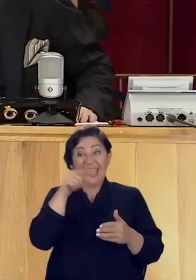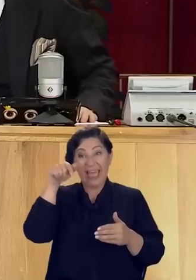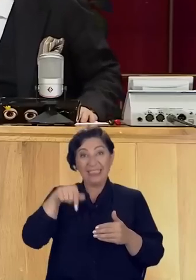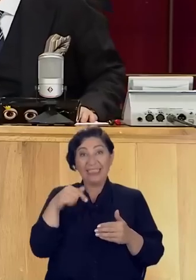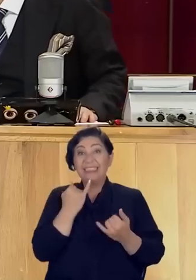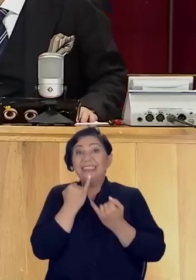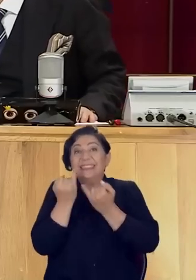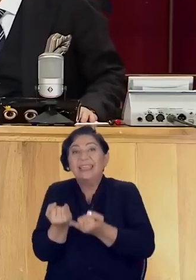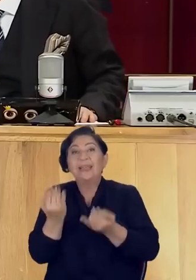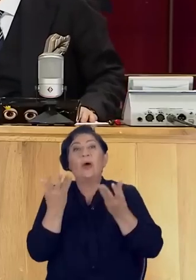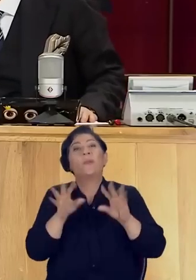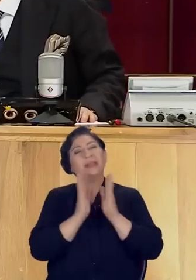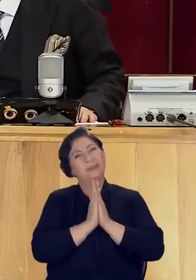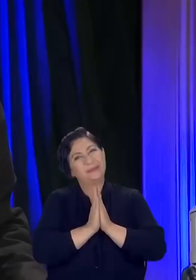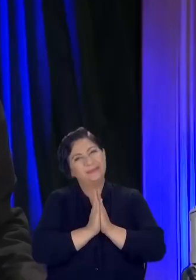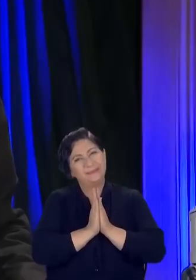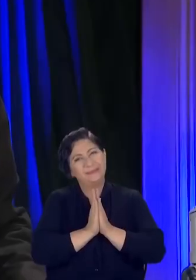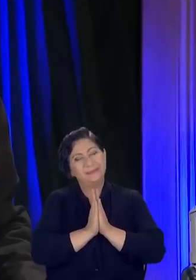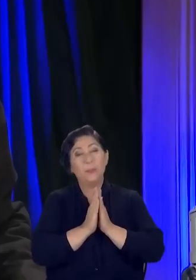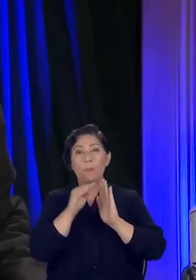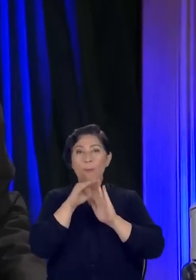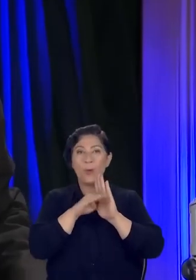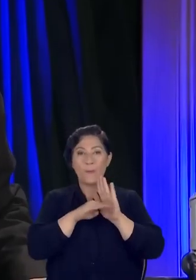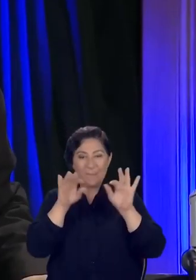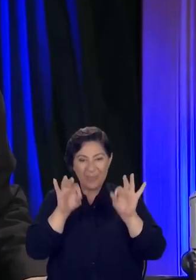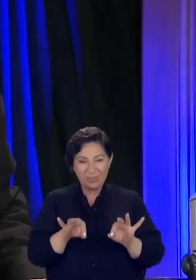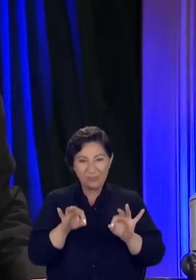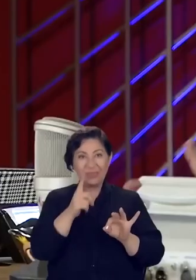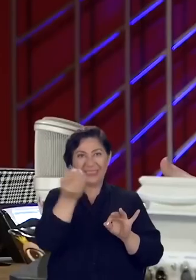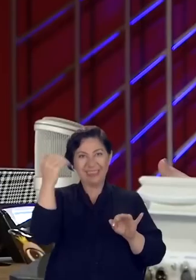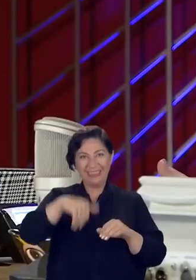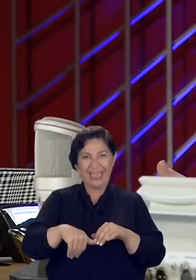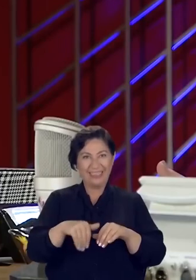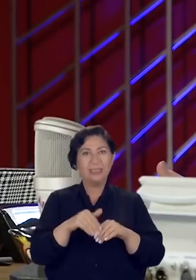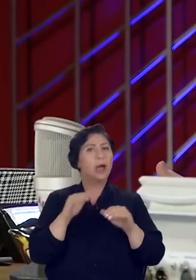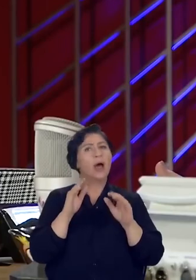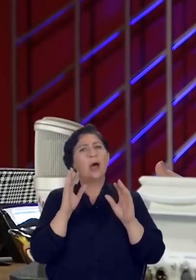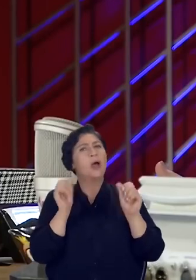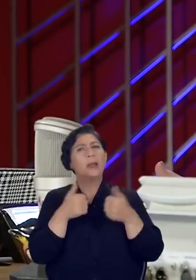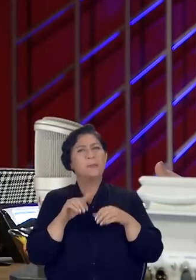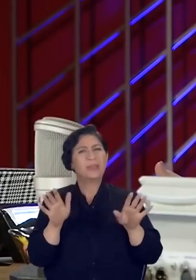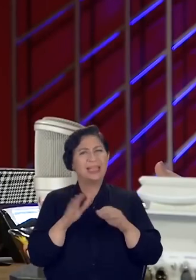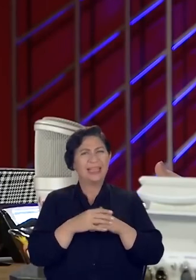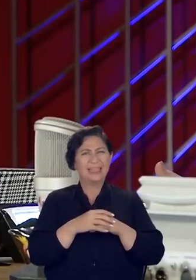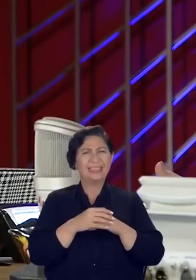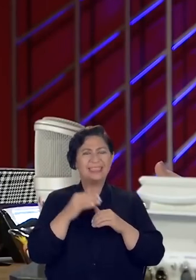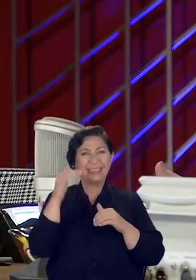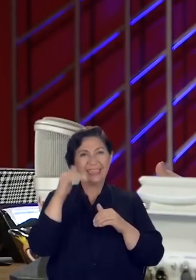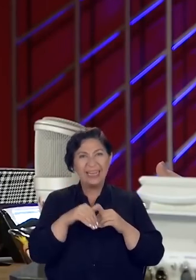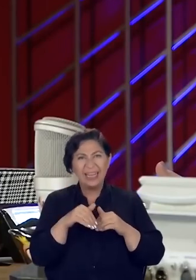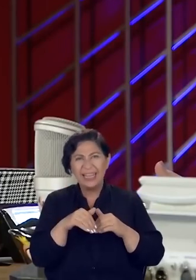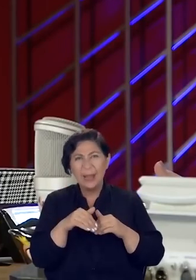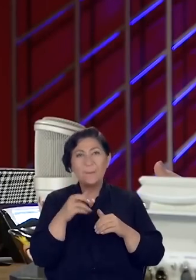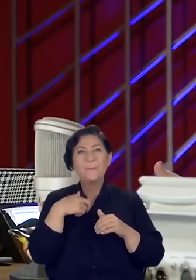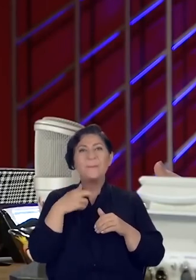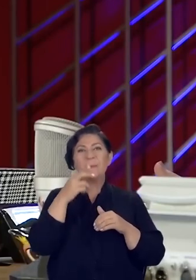kuliste ziyaret edemedim. Özür dilerim. Programımız başlamıştı siz geldiğiniz zaman. Üç kere mikrofonumu değiştirdiler gelene kadar. Neden?